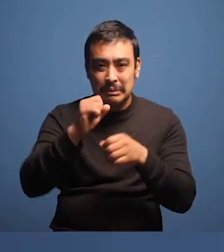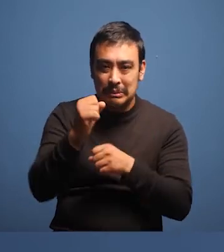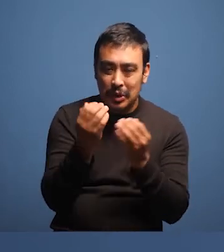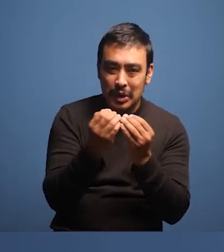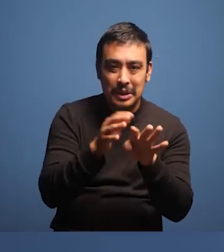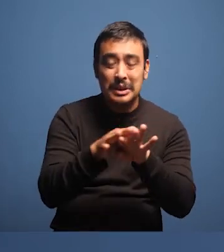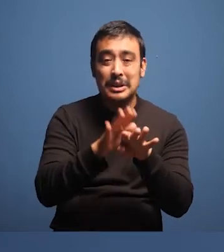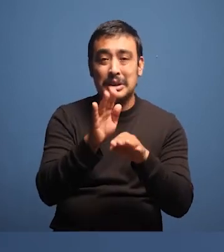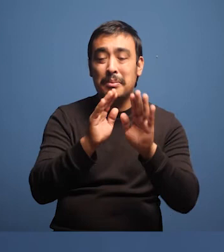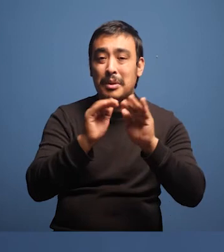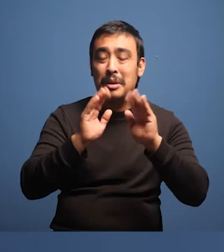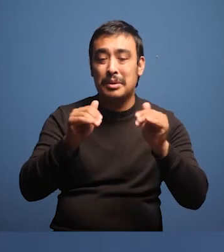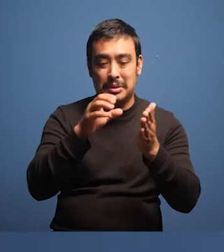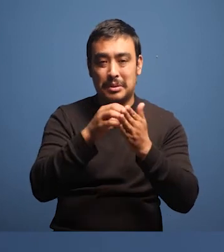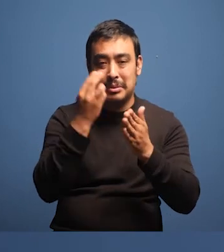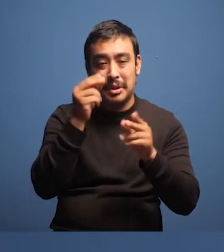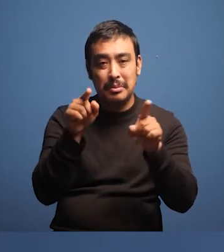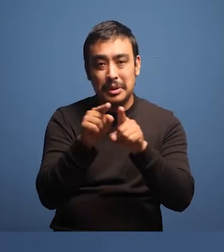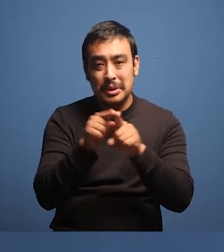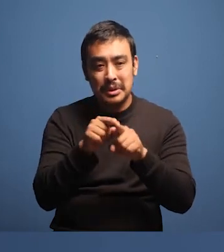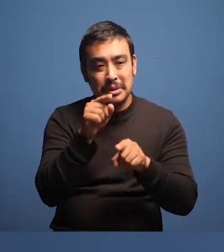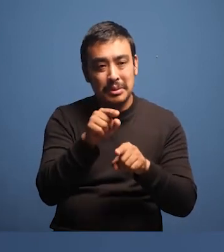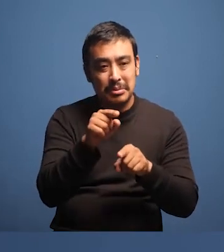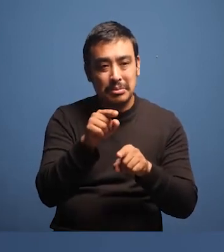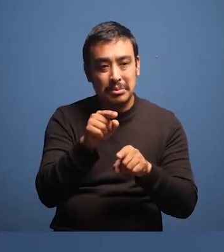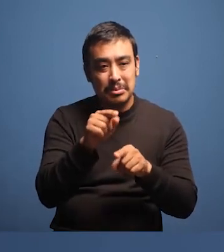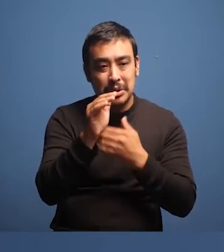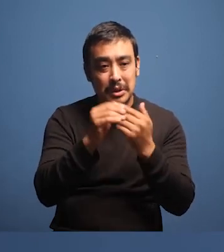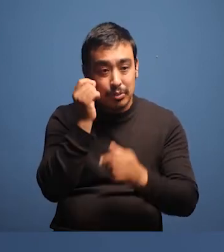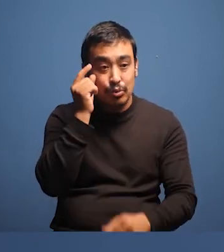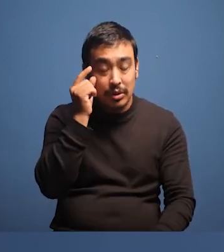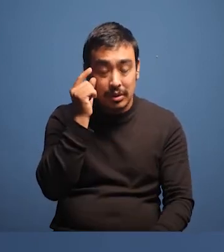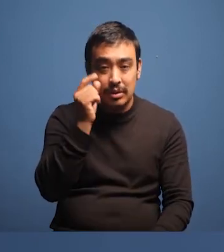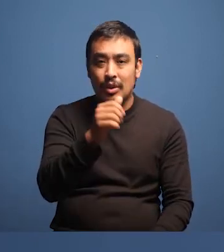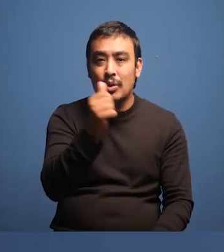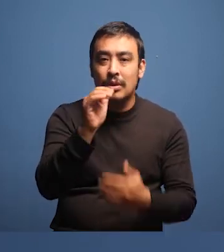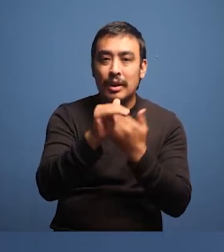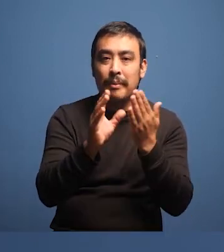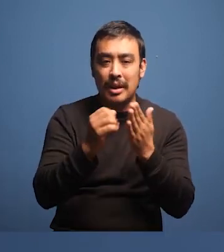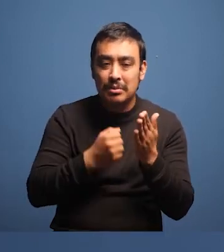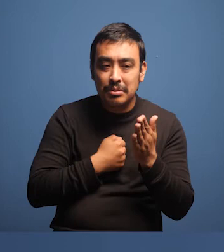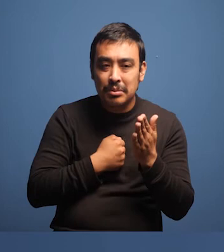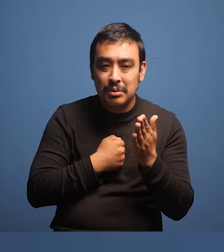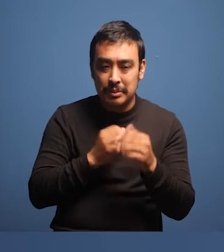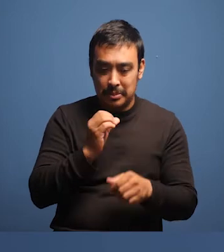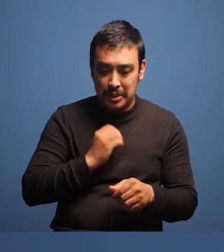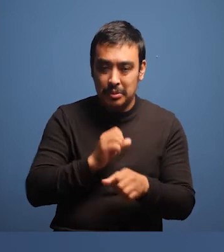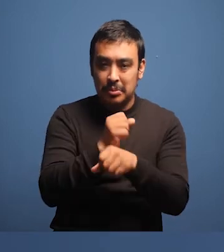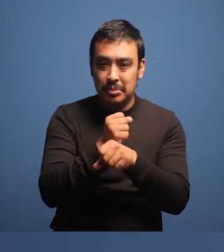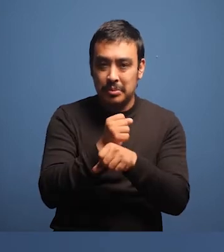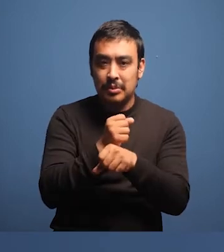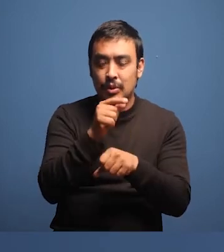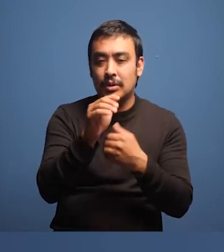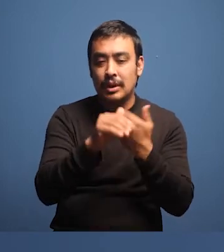कि डिफ्रेन्ट फर्ममा भिक्टिम भएको हुन्छ। अनि हामीले एउटा तरिकाले बुझ्छौँ होइन, तर अर्को तरिकाबाट आफू भिक्टिम भइरहेको हुन्छ कि, त्यही भएर फर्म